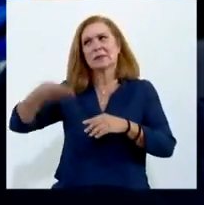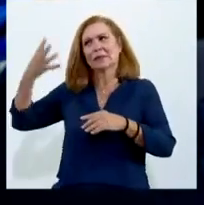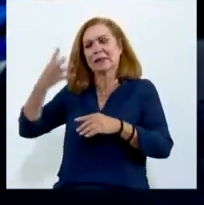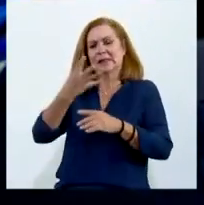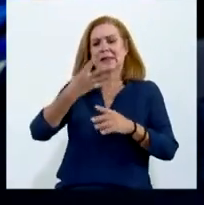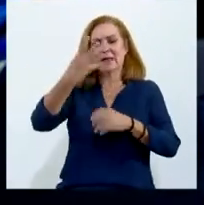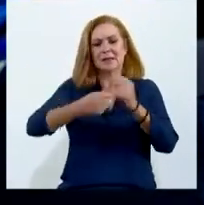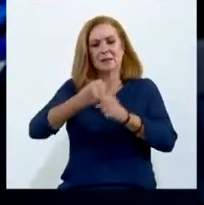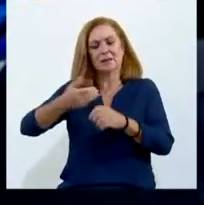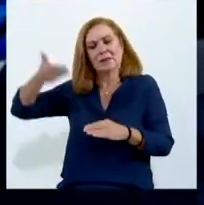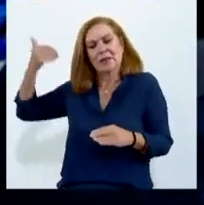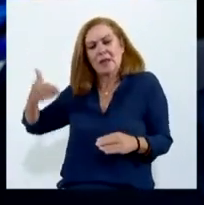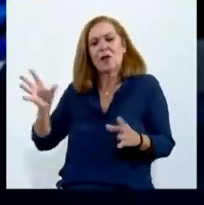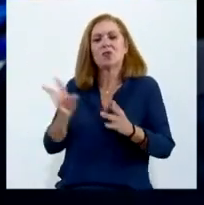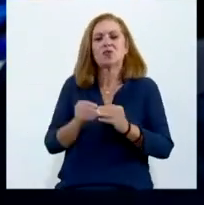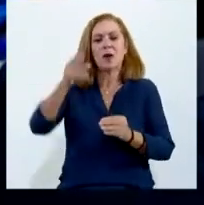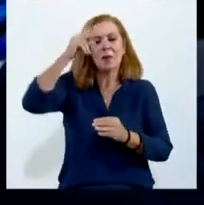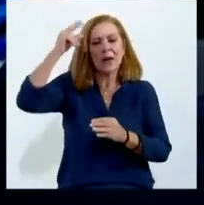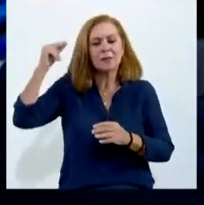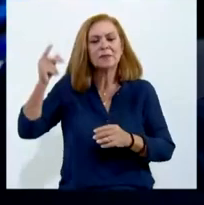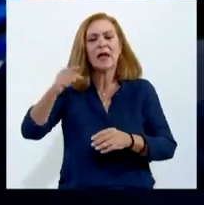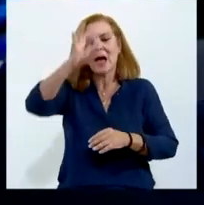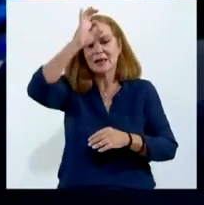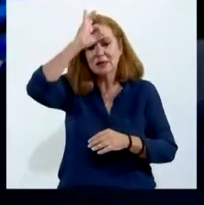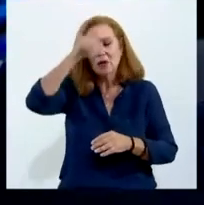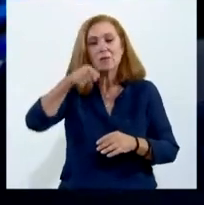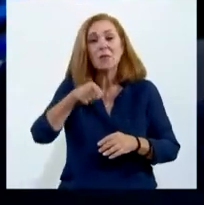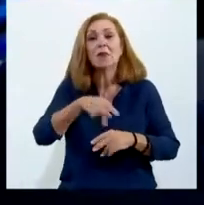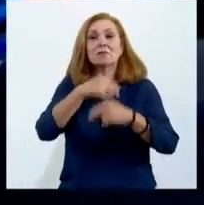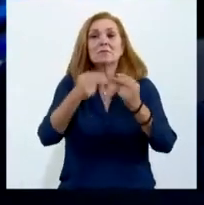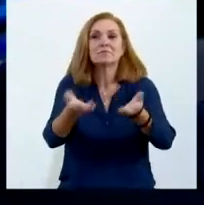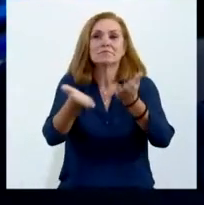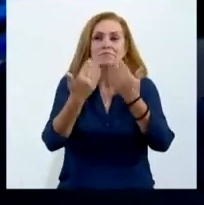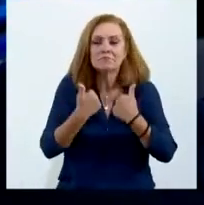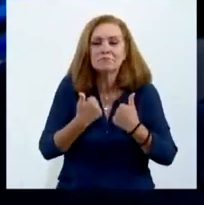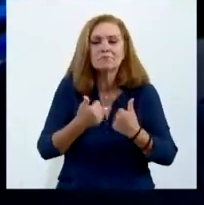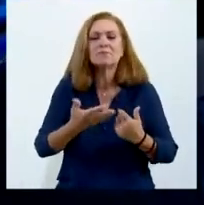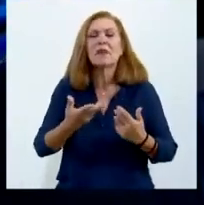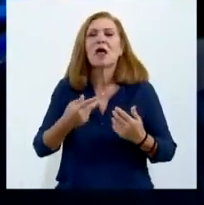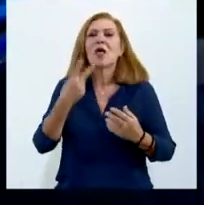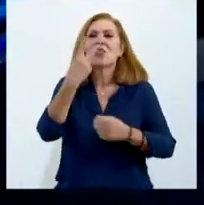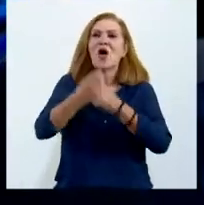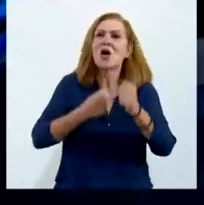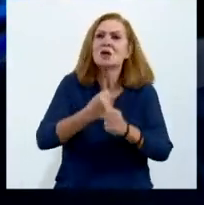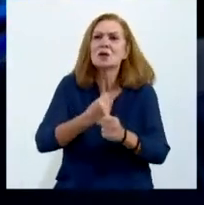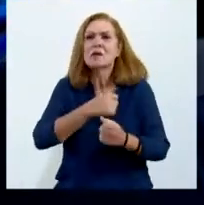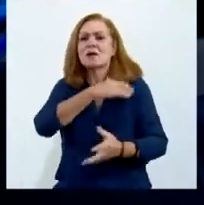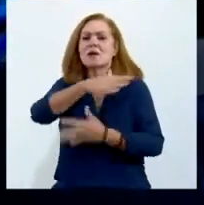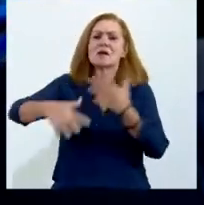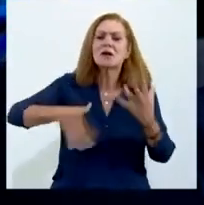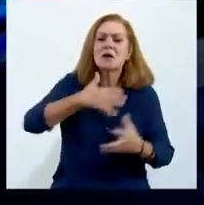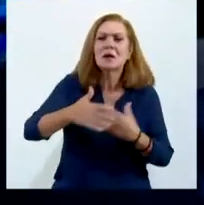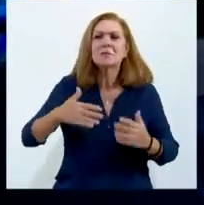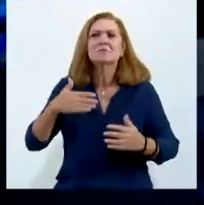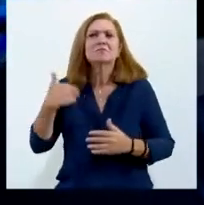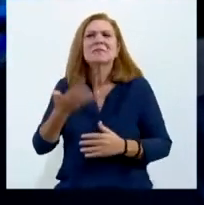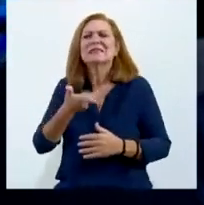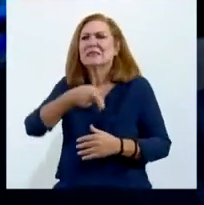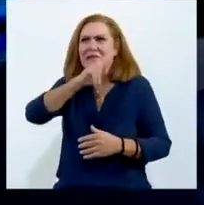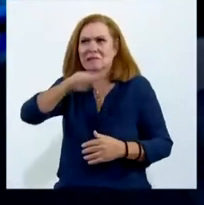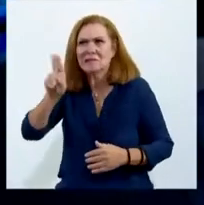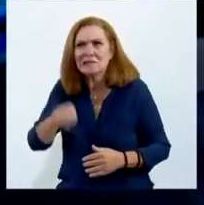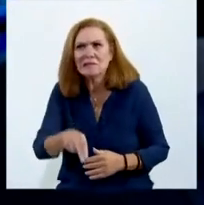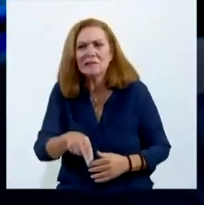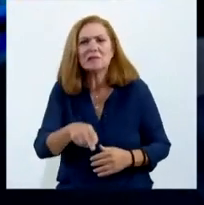για την πανεπιστημιακή αστυνομία. Δεν ευδοκίμησε. Ζήσαμε μια κατάσταση με παλινοδίες 2 ετών. Καταργήθηκε τελικά. Τι θα γίνει